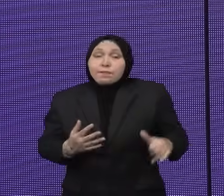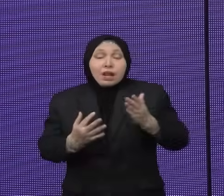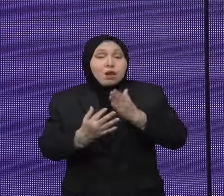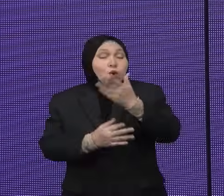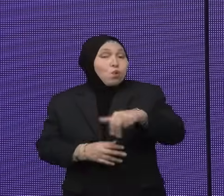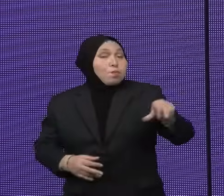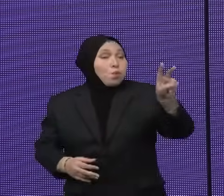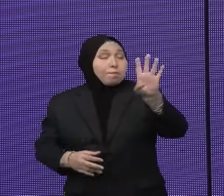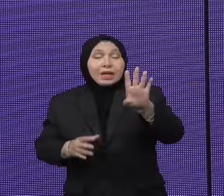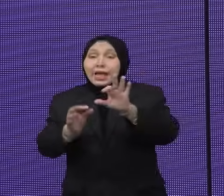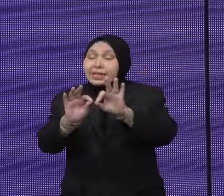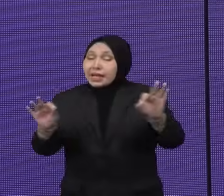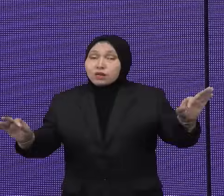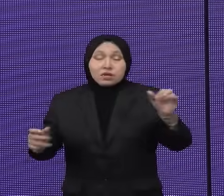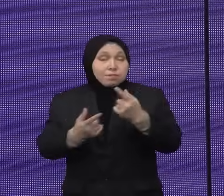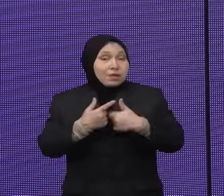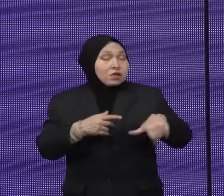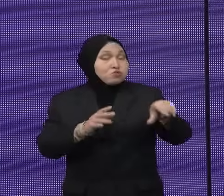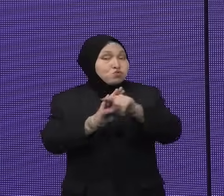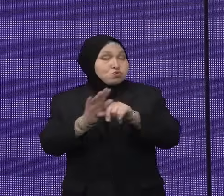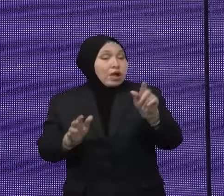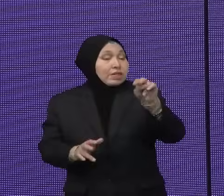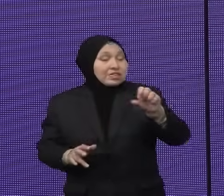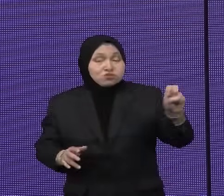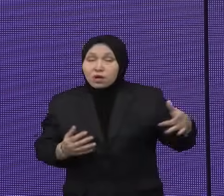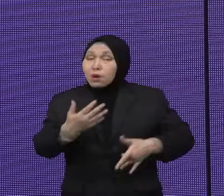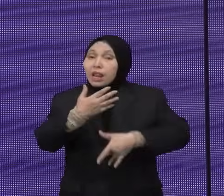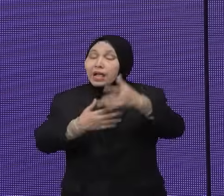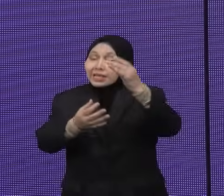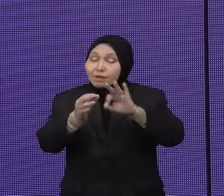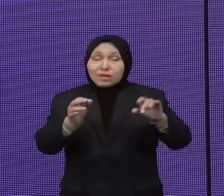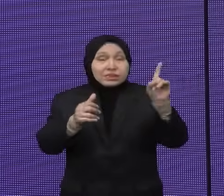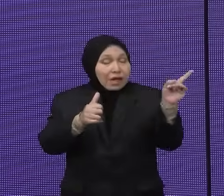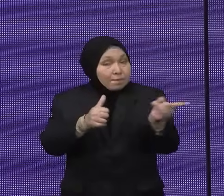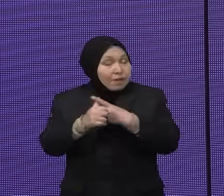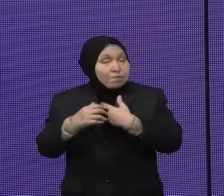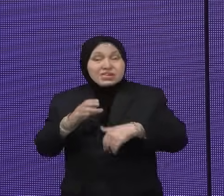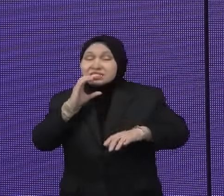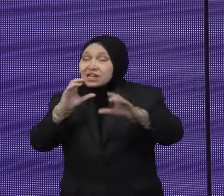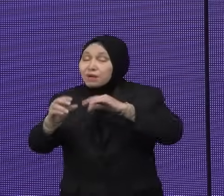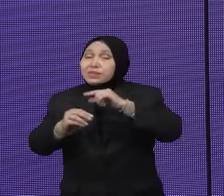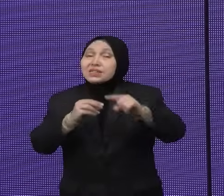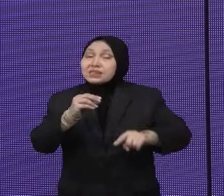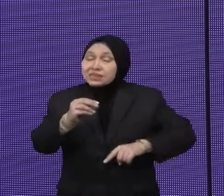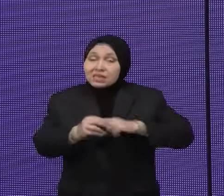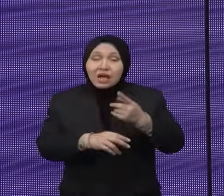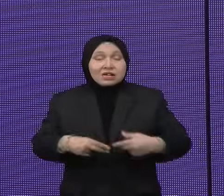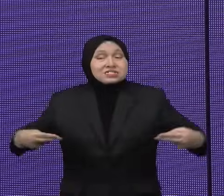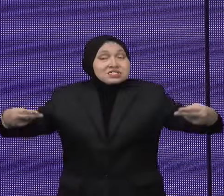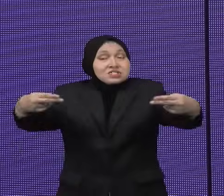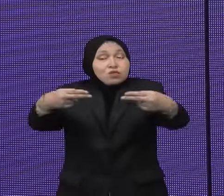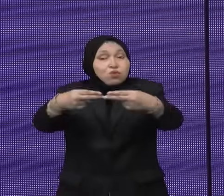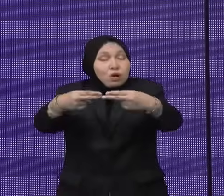24 ayat daripada surah An-Nisa ini, seawal daripada ayat pertama, Allah bercakap tentang arham. Allah bercakap tentang silaturrahim,